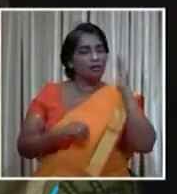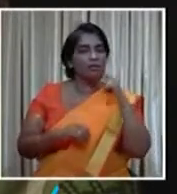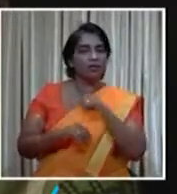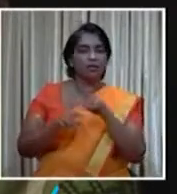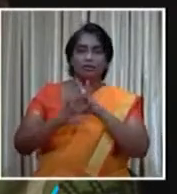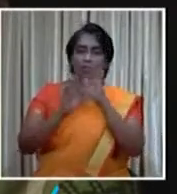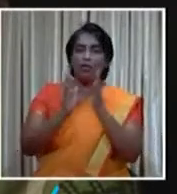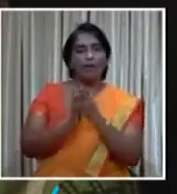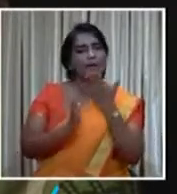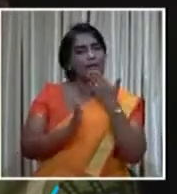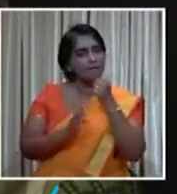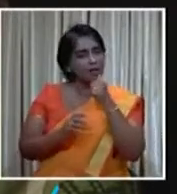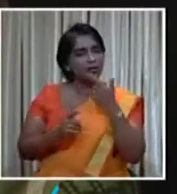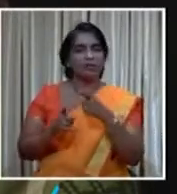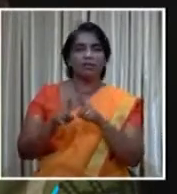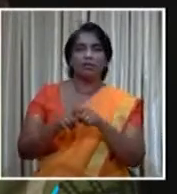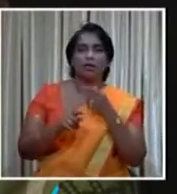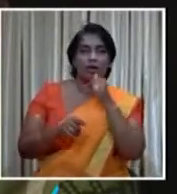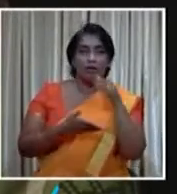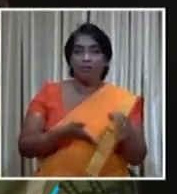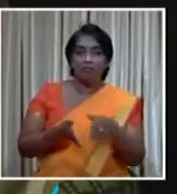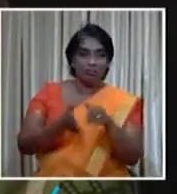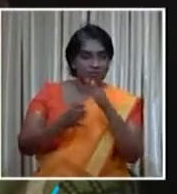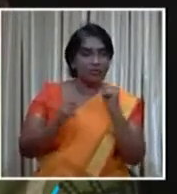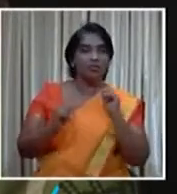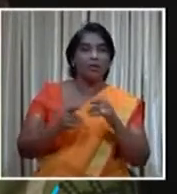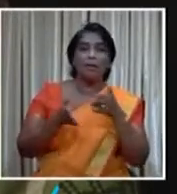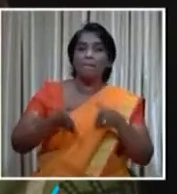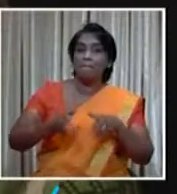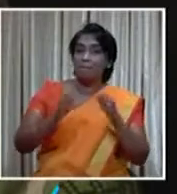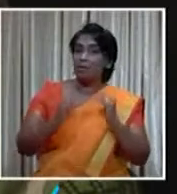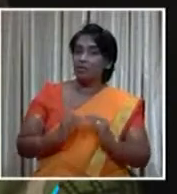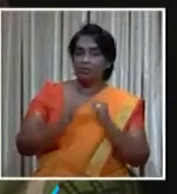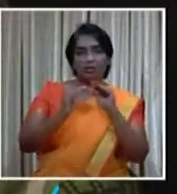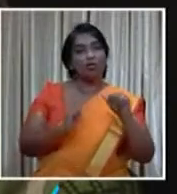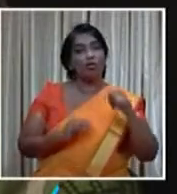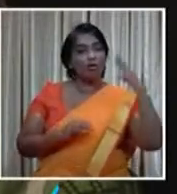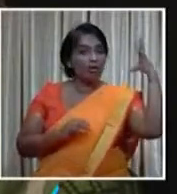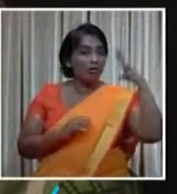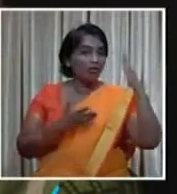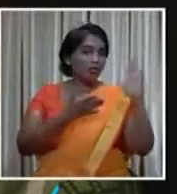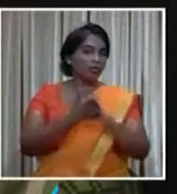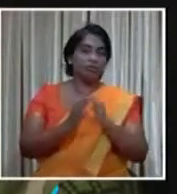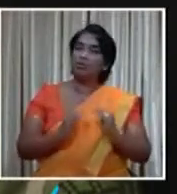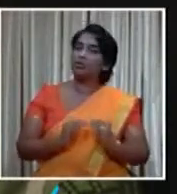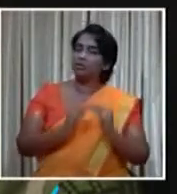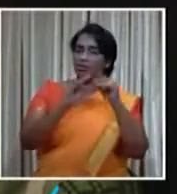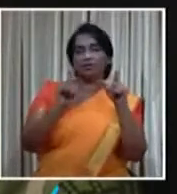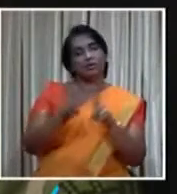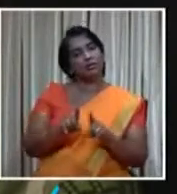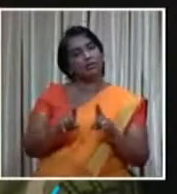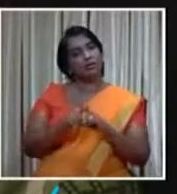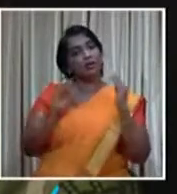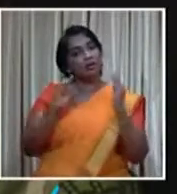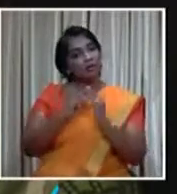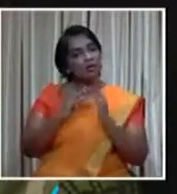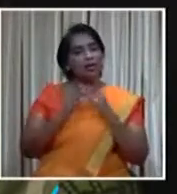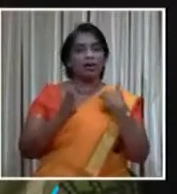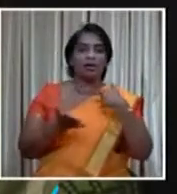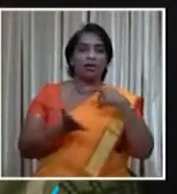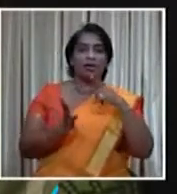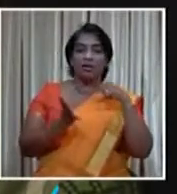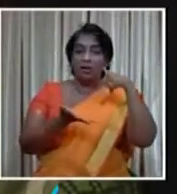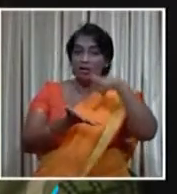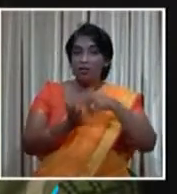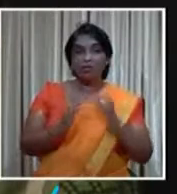සැමට පානීය ජලය, වාරි සෞභාග්‍ය, මාර්ග සංවර්ධනය, පුනර්ජනනීය බලශක්ති සංවර්ධනය සහ නිවාස හා නාගරික